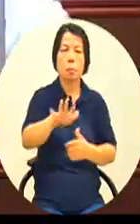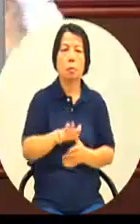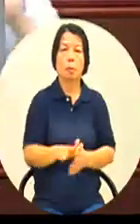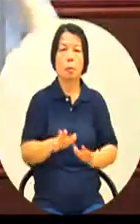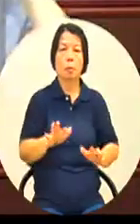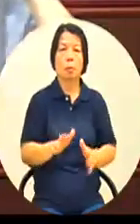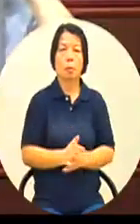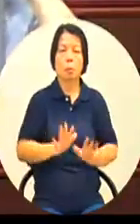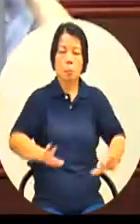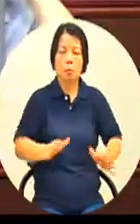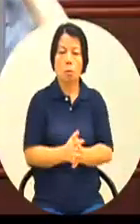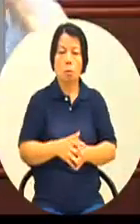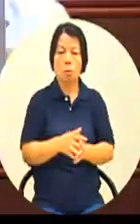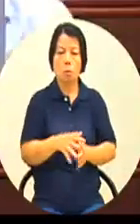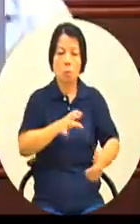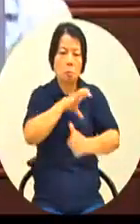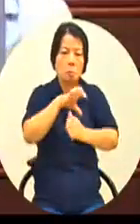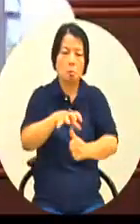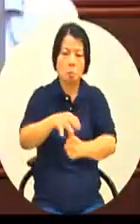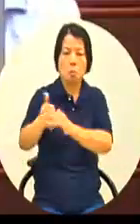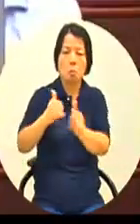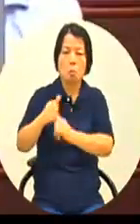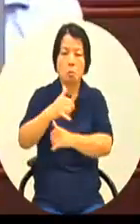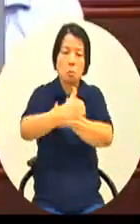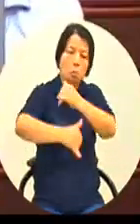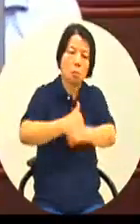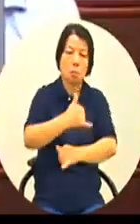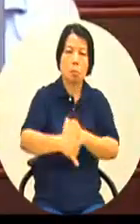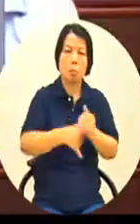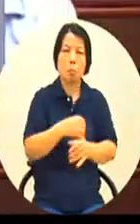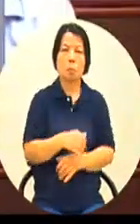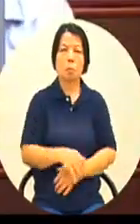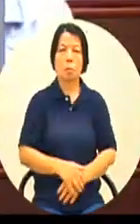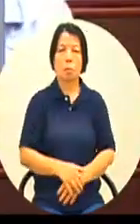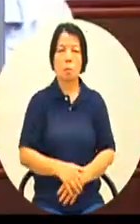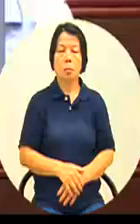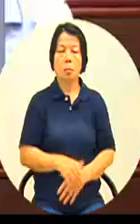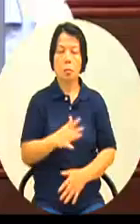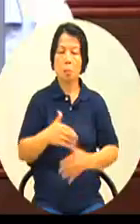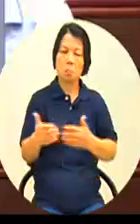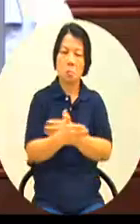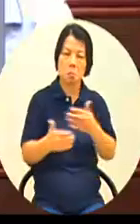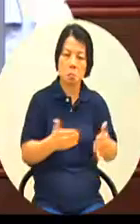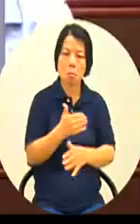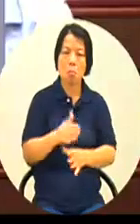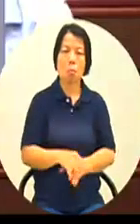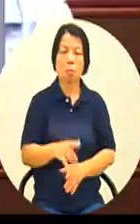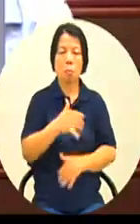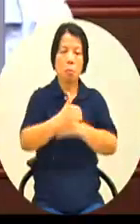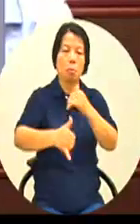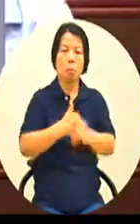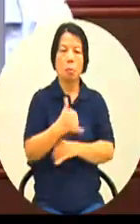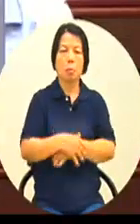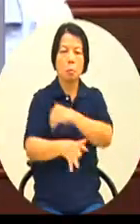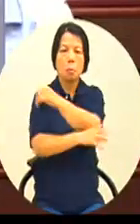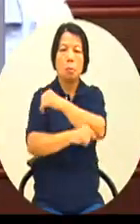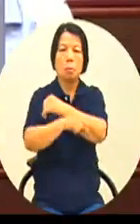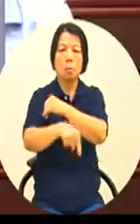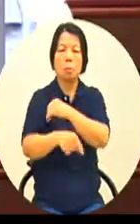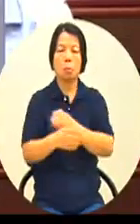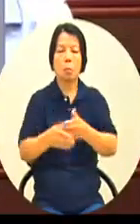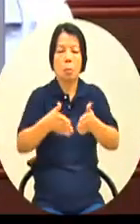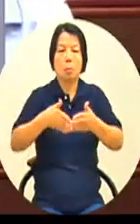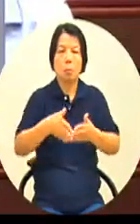能说去限制我们居民生活的这个通行，甚至他生活基本的这一个需